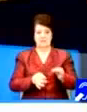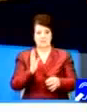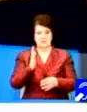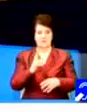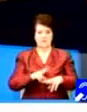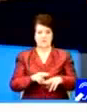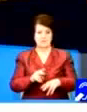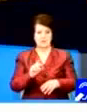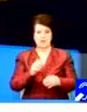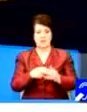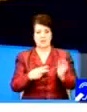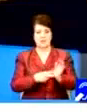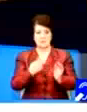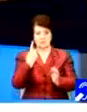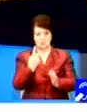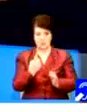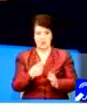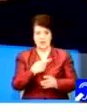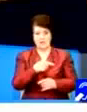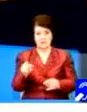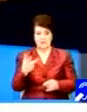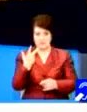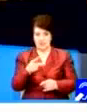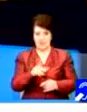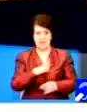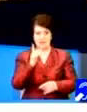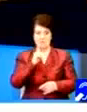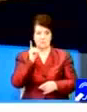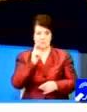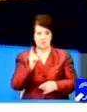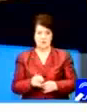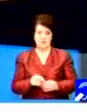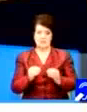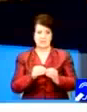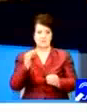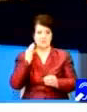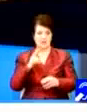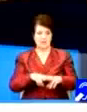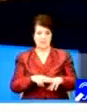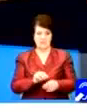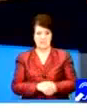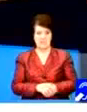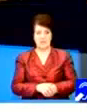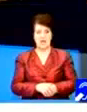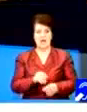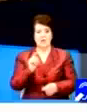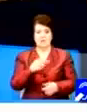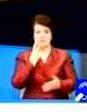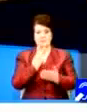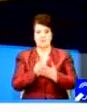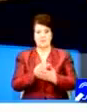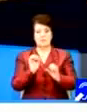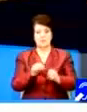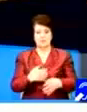a fost condamnat la 17 ani de închisoare, iar ceilalți trei, care sunt minori, la câte 10 ani de detenție. Atenție, urmează imagini